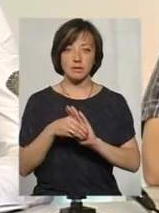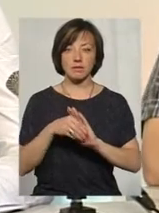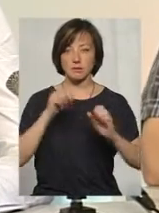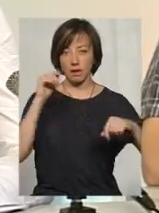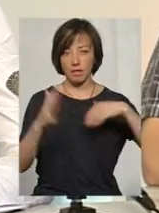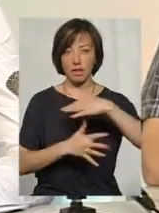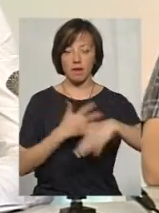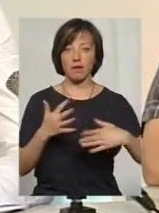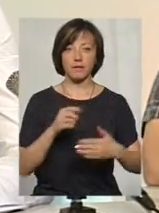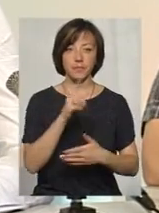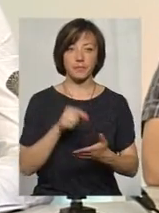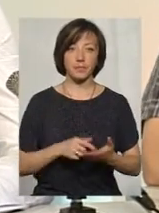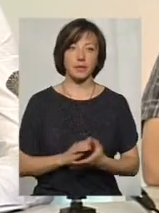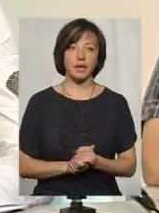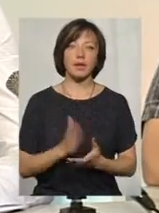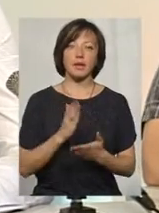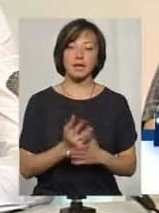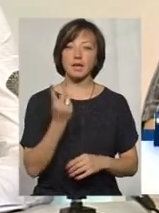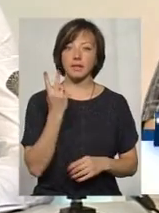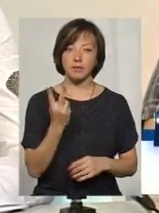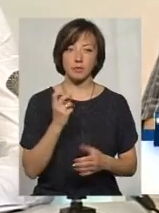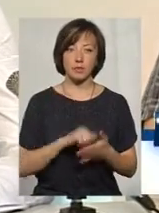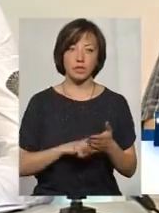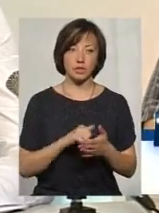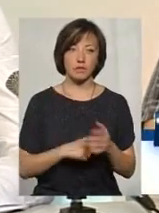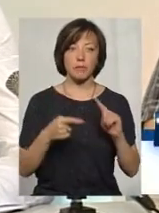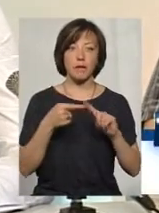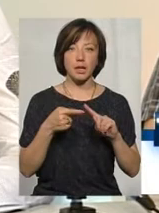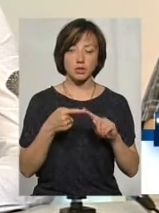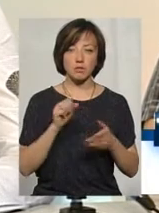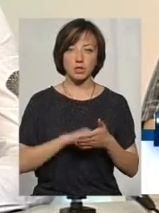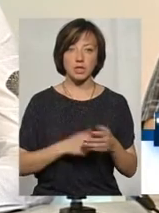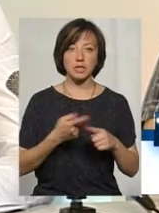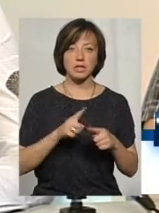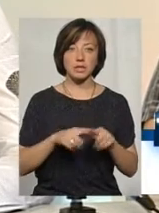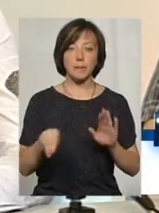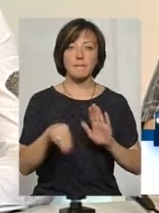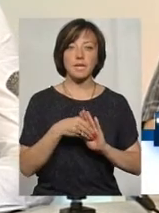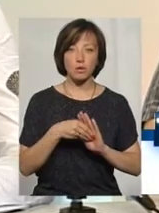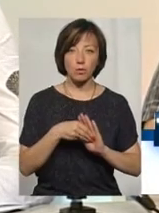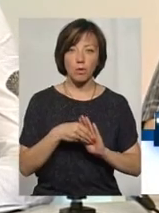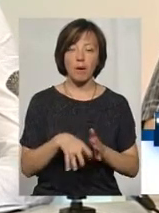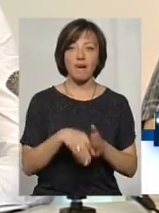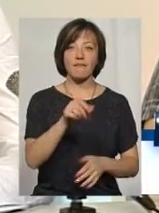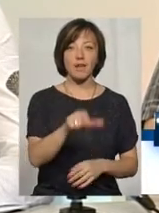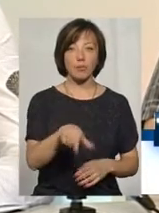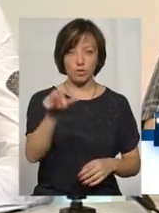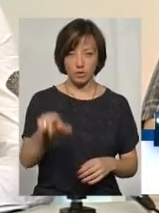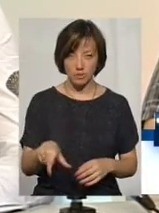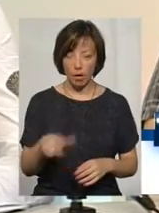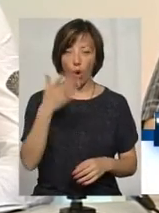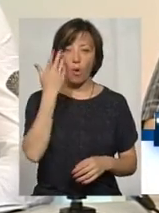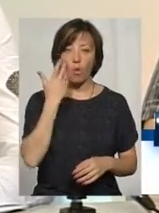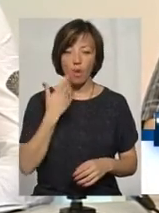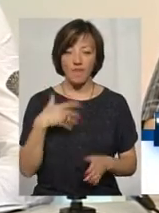скандалів? Є для цього дві причини. Причина перша – це підкуп виборця. Люди під